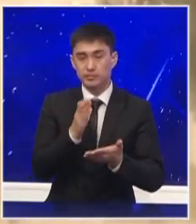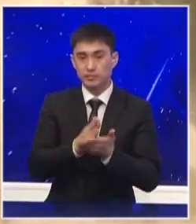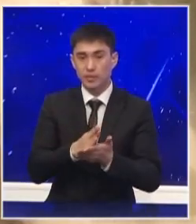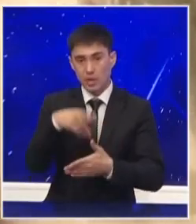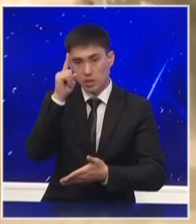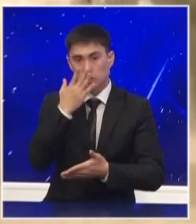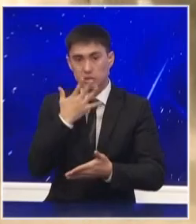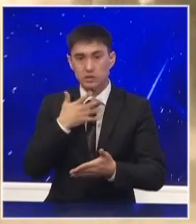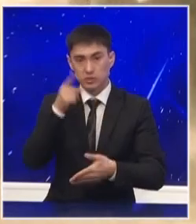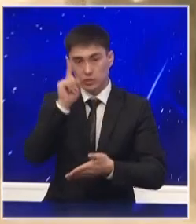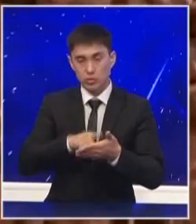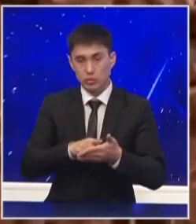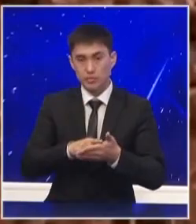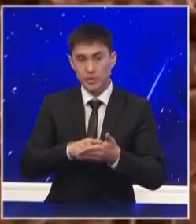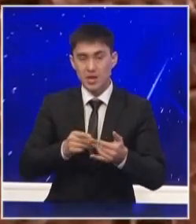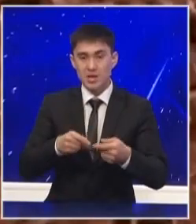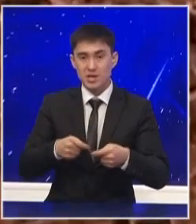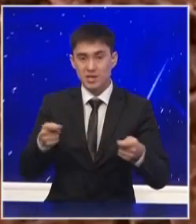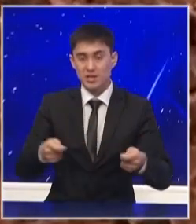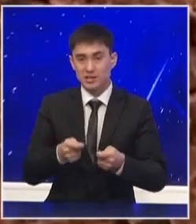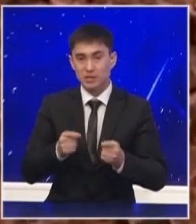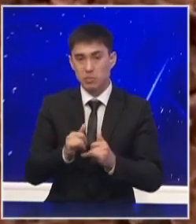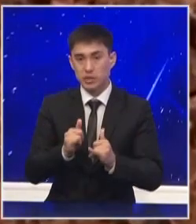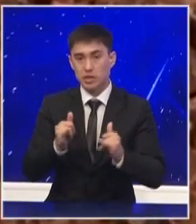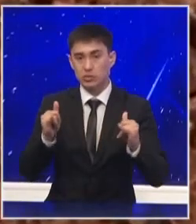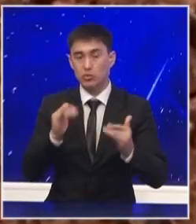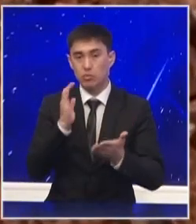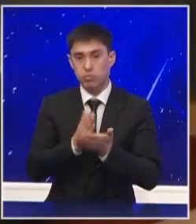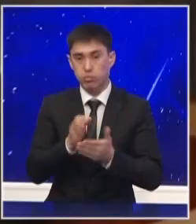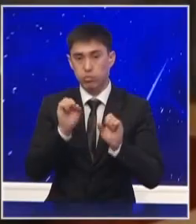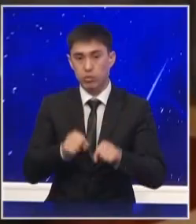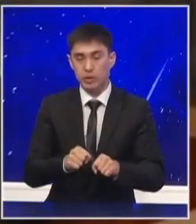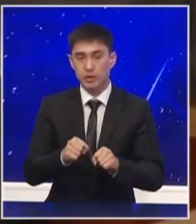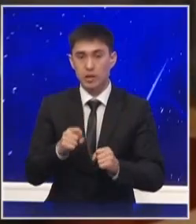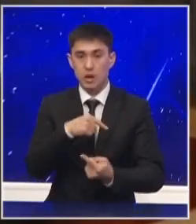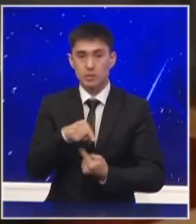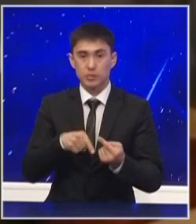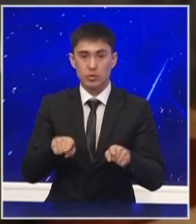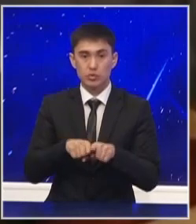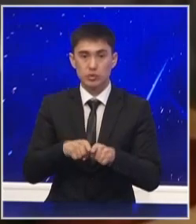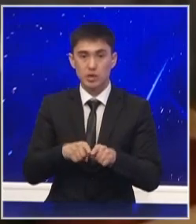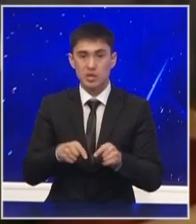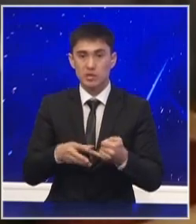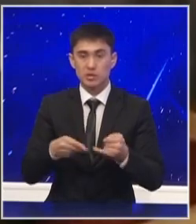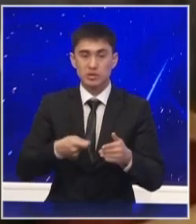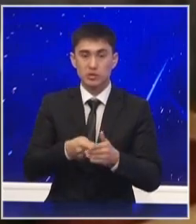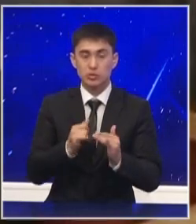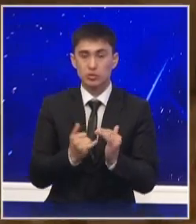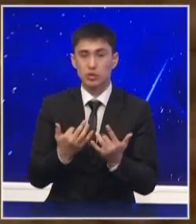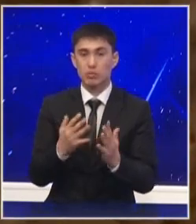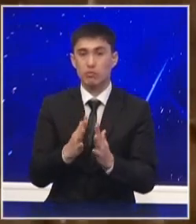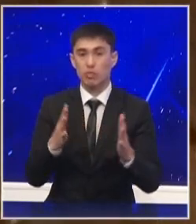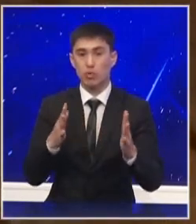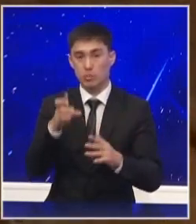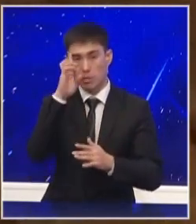сүйене отырып, егістік жылыжайдың өнімділігін бірнеше есе арттыруға болады. Кәсіпкер өндіретін табиғи органикалық тыңайтқышқа сұраныс жоғары. Енді